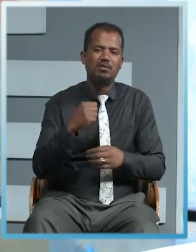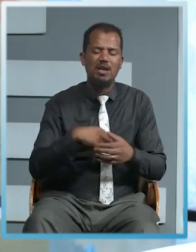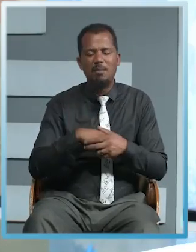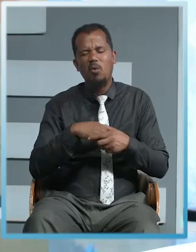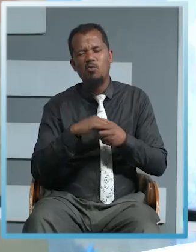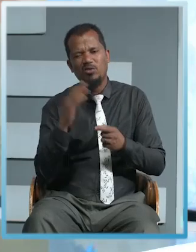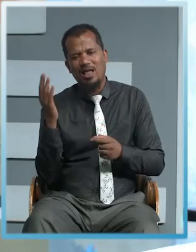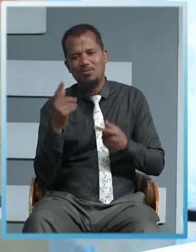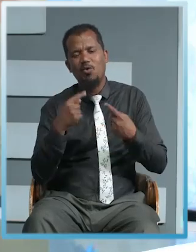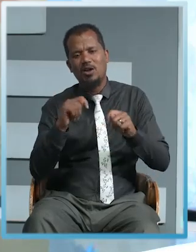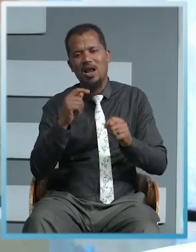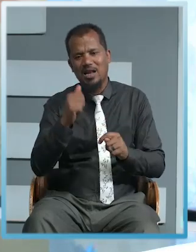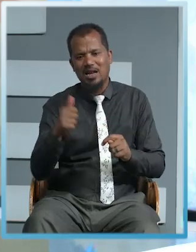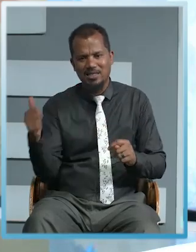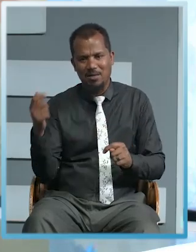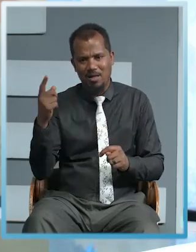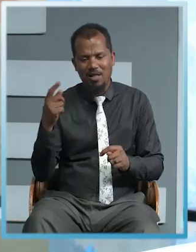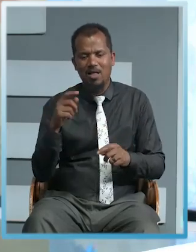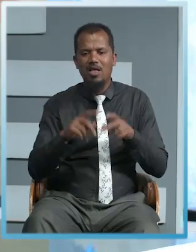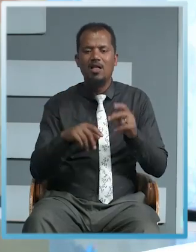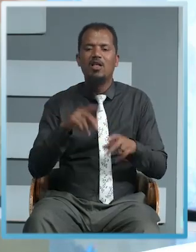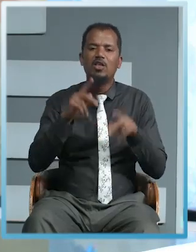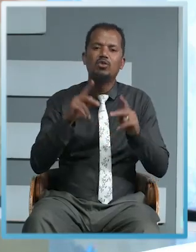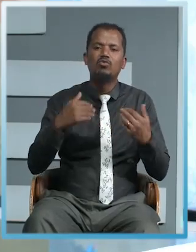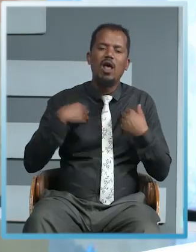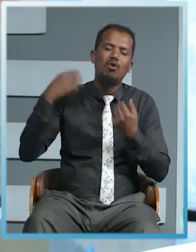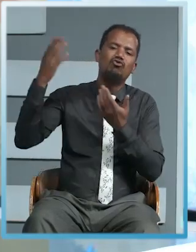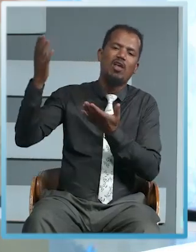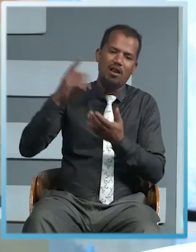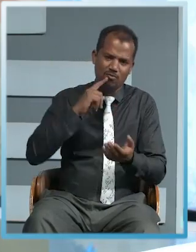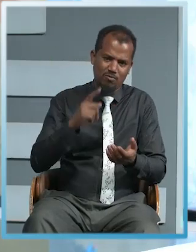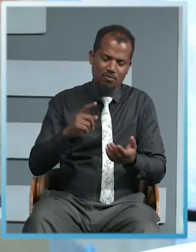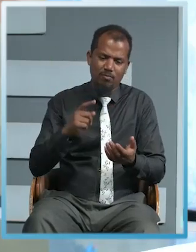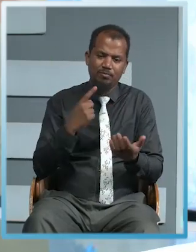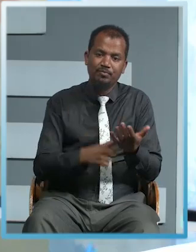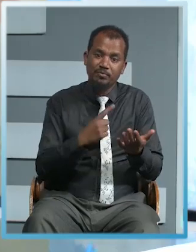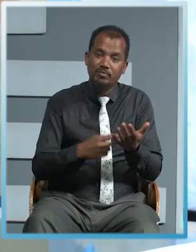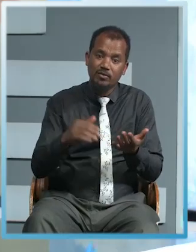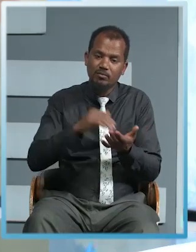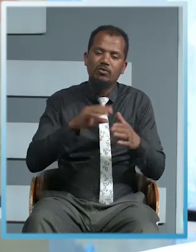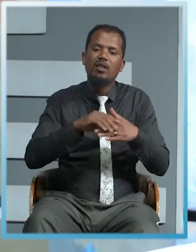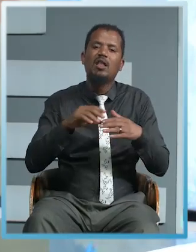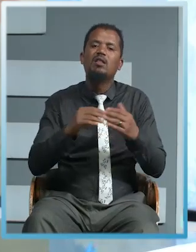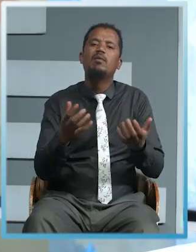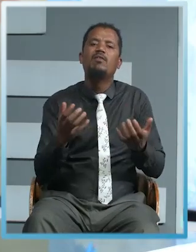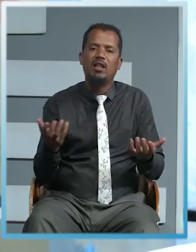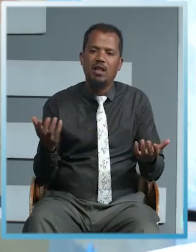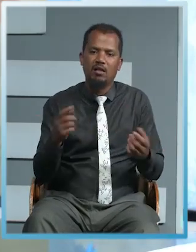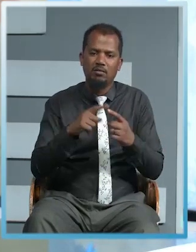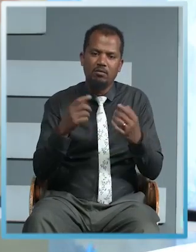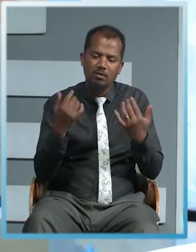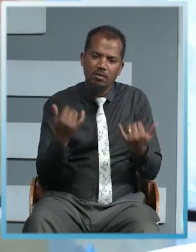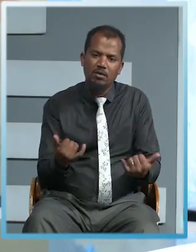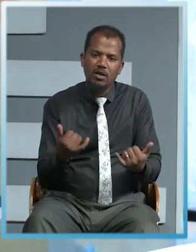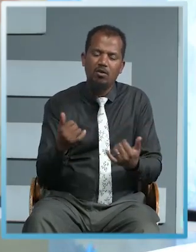تات مکرانه کادی سه نا سلزی هزوالو زانو سلزی یه دمو گنده بیفلگان سلزی سکون